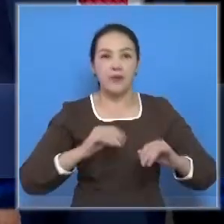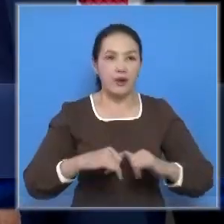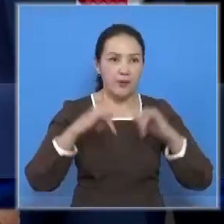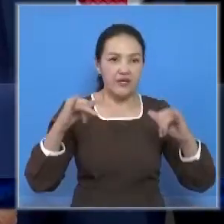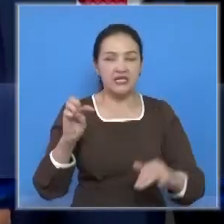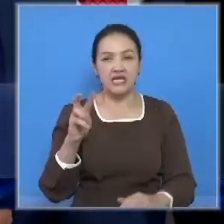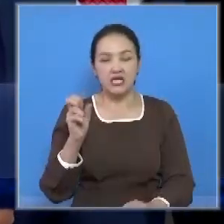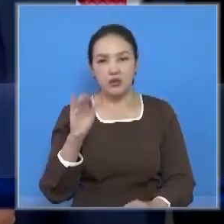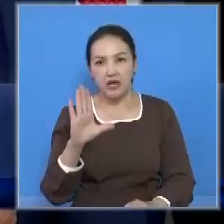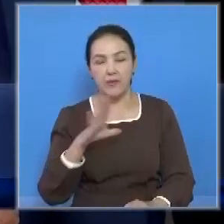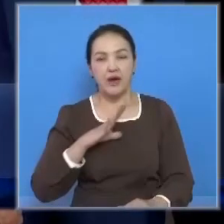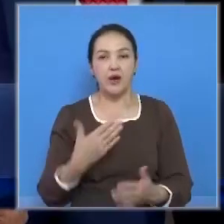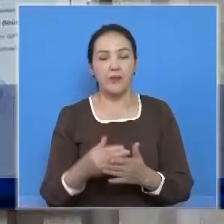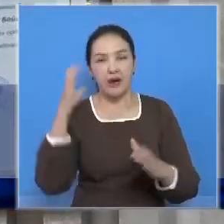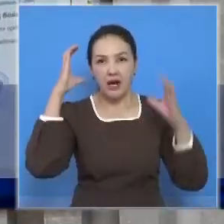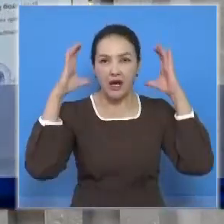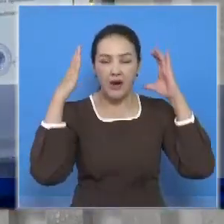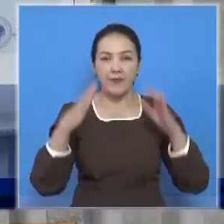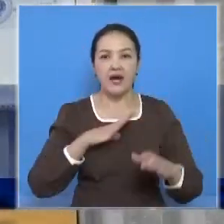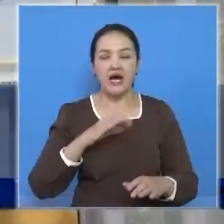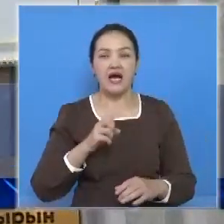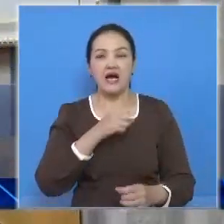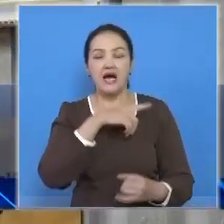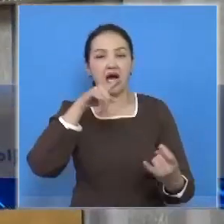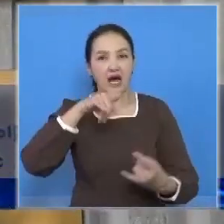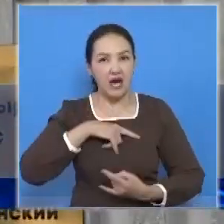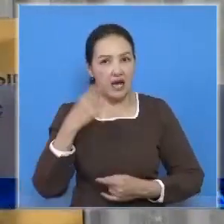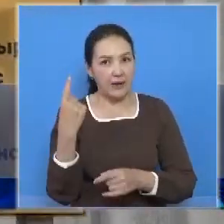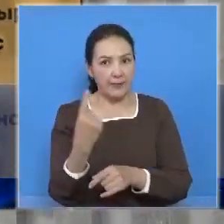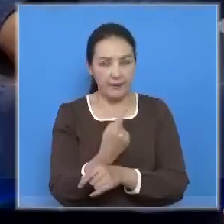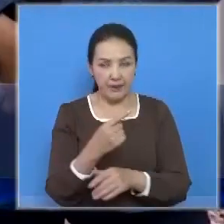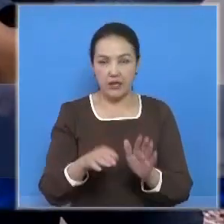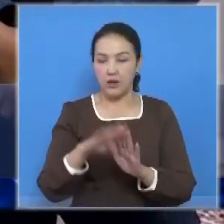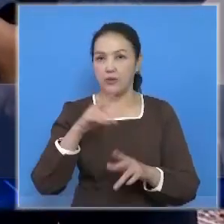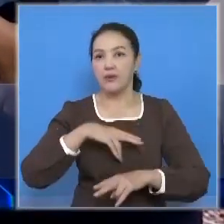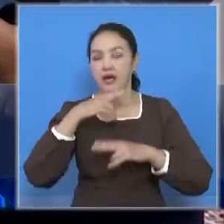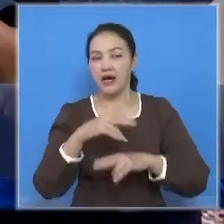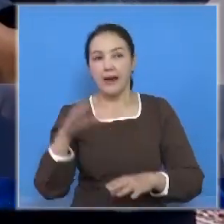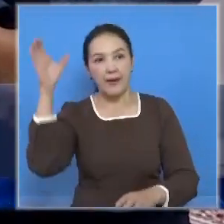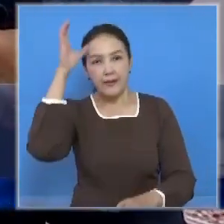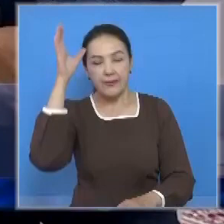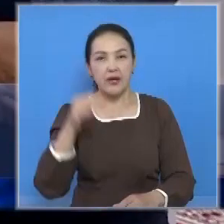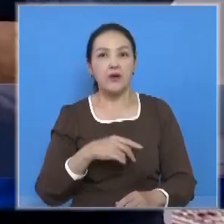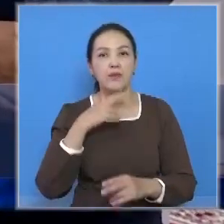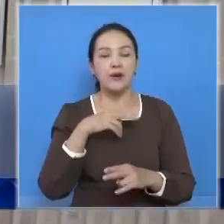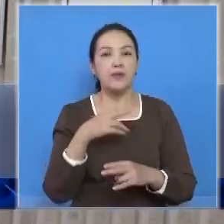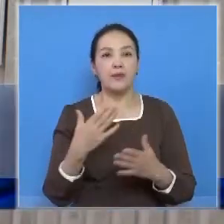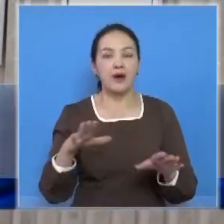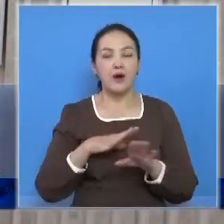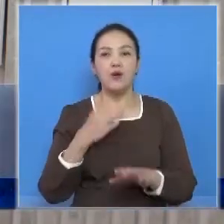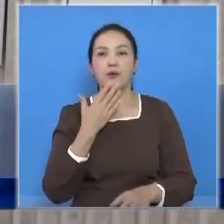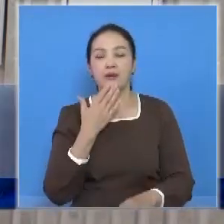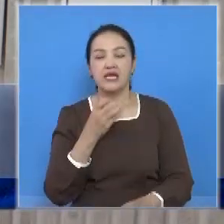Серік Ақшолақов та іргелі оқу орнын тәмамдаған ақ халаттылардың бірі. Өзгелерден ерекшелігі білім жолына ерекше ден қойды.